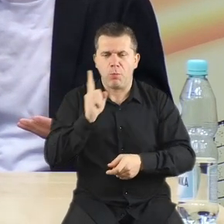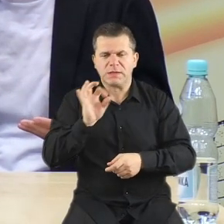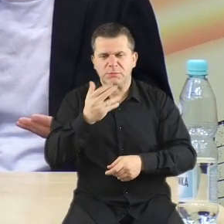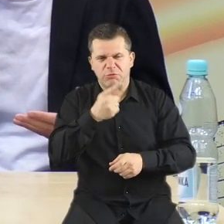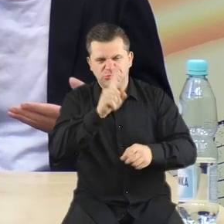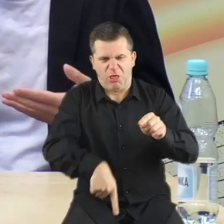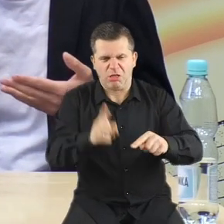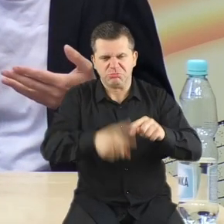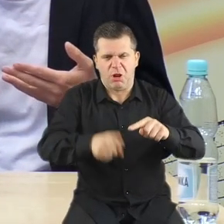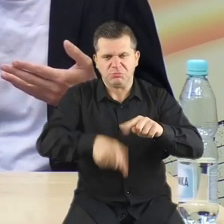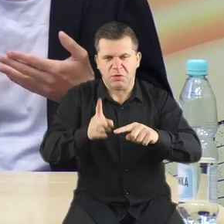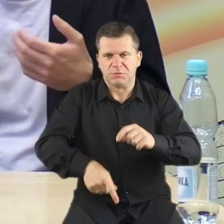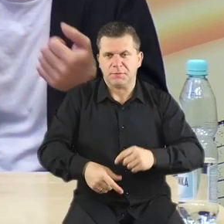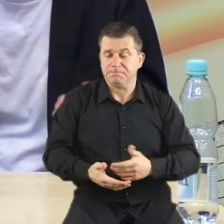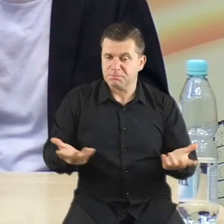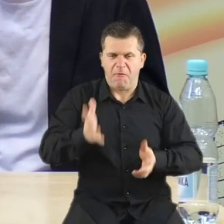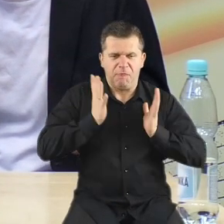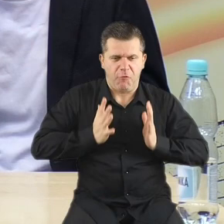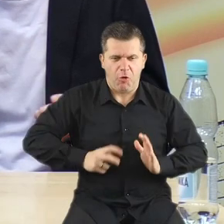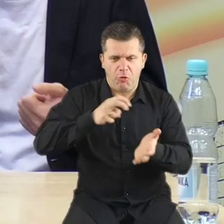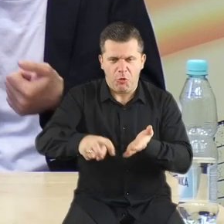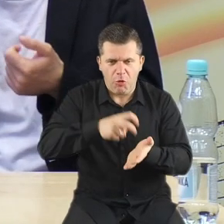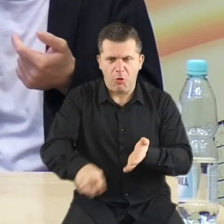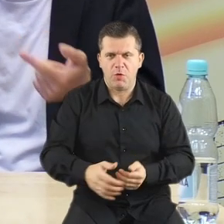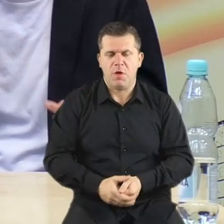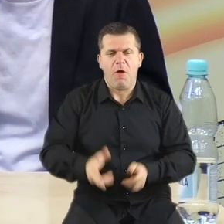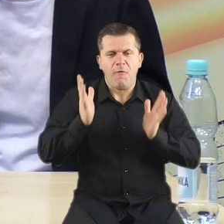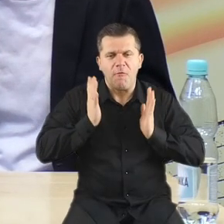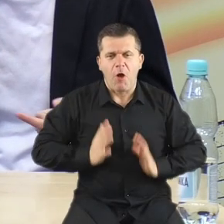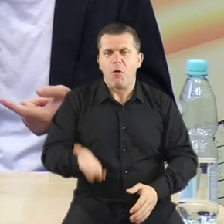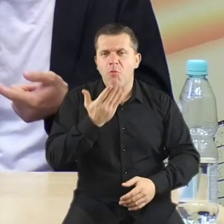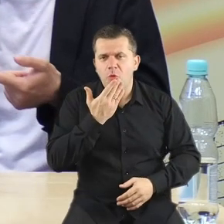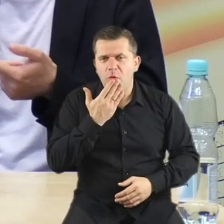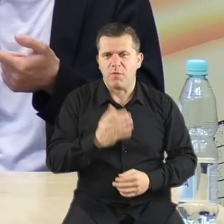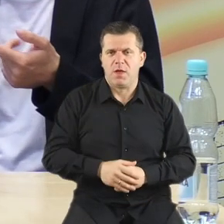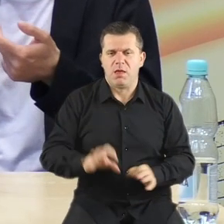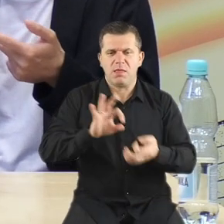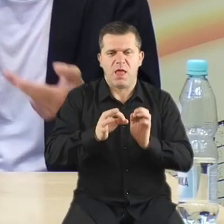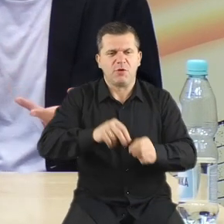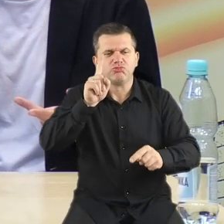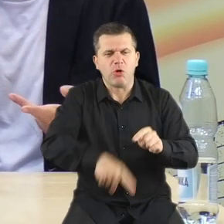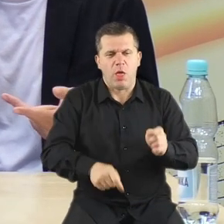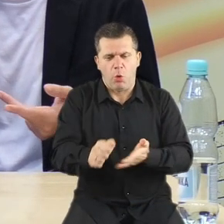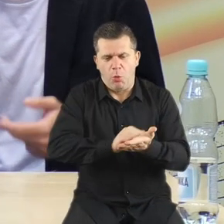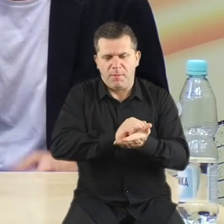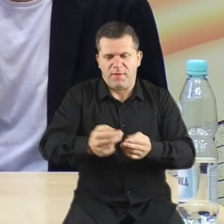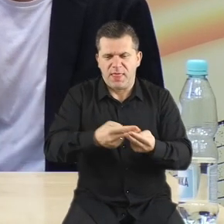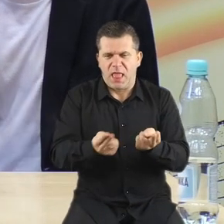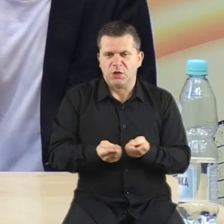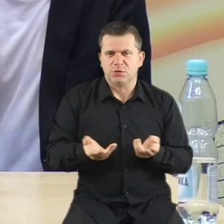źle. Za wolno chodziła, za wolno mówiła, nawet źle zmywała naczynia.